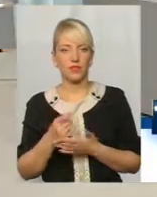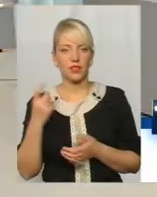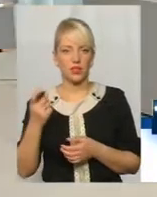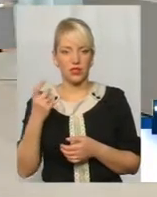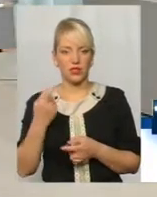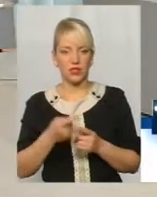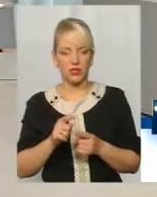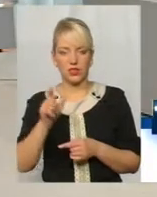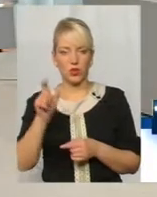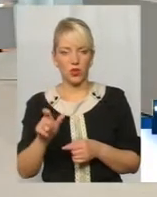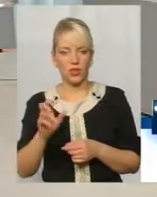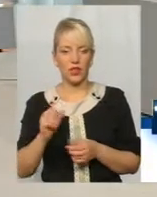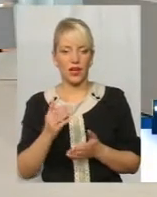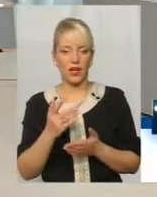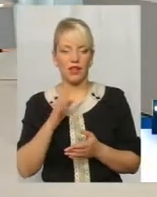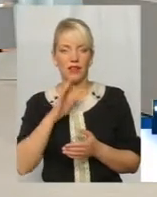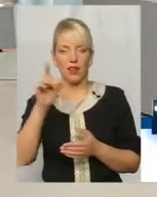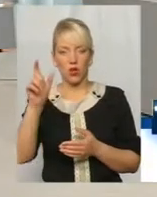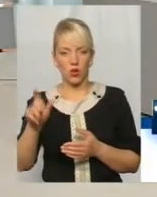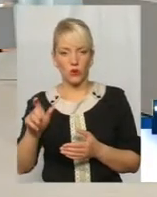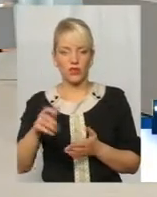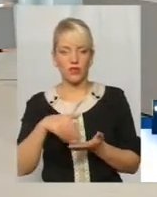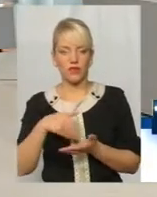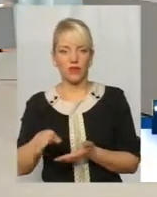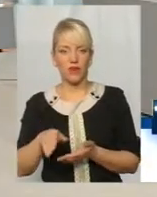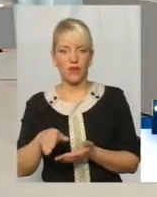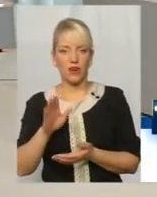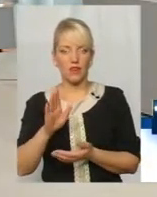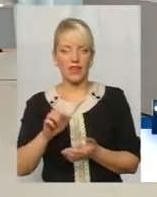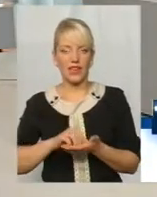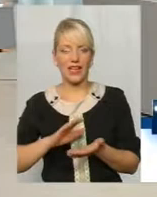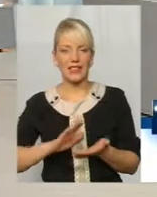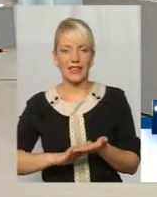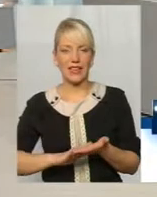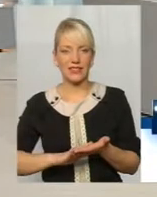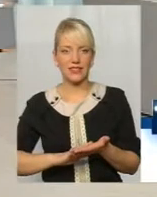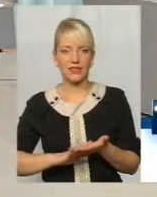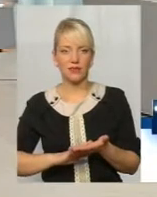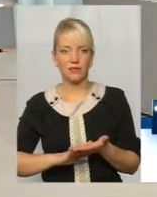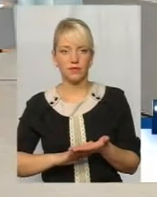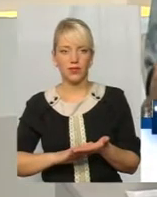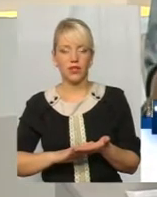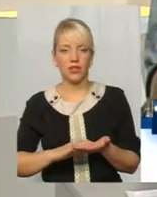цій людині, а їй відмовляють, там, наприклад, в реєстрації її, так? Так.